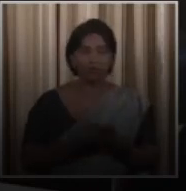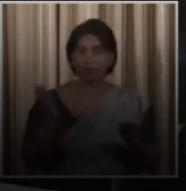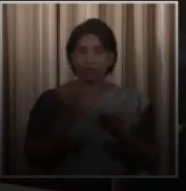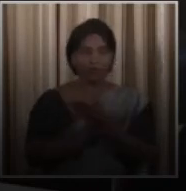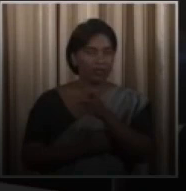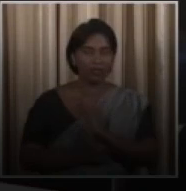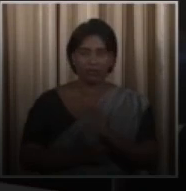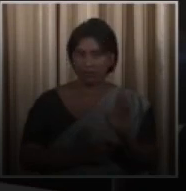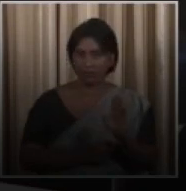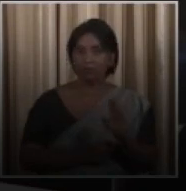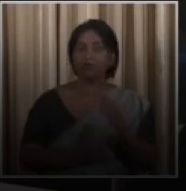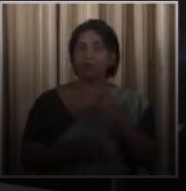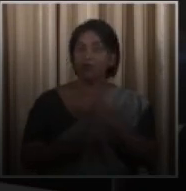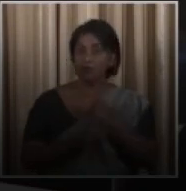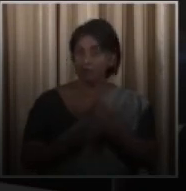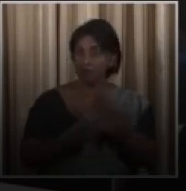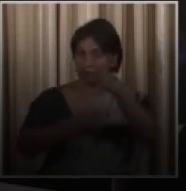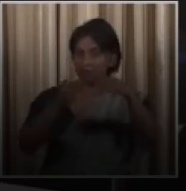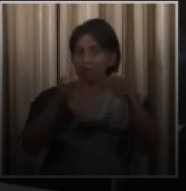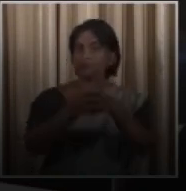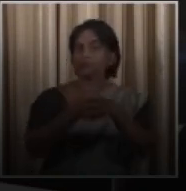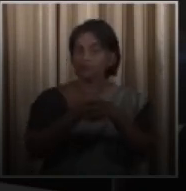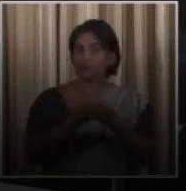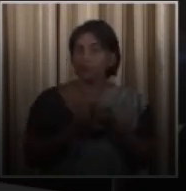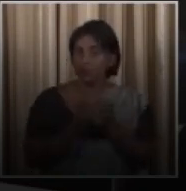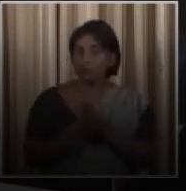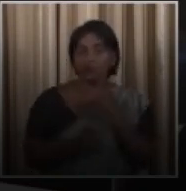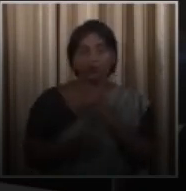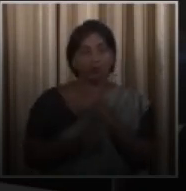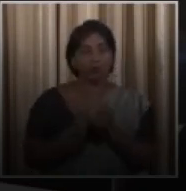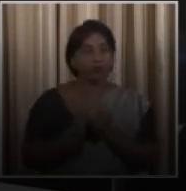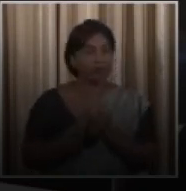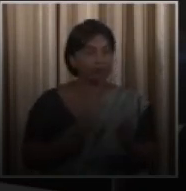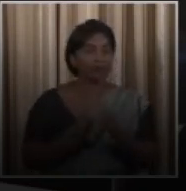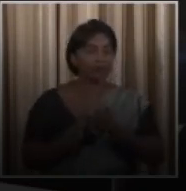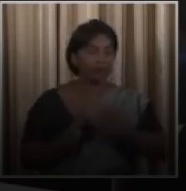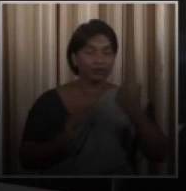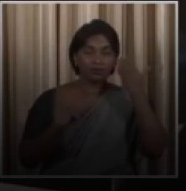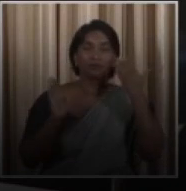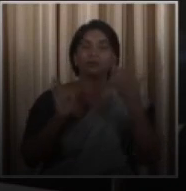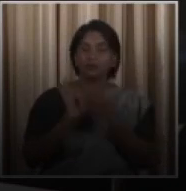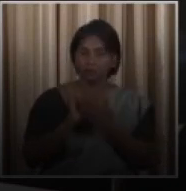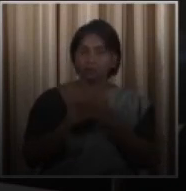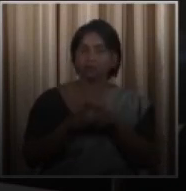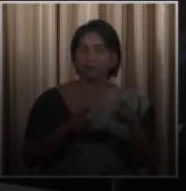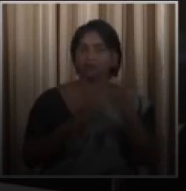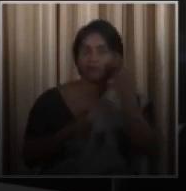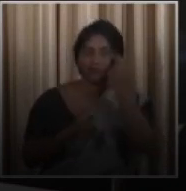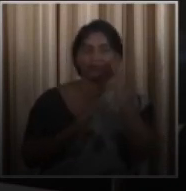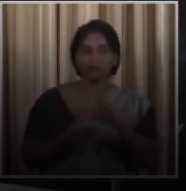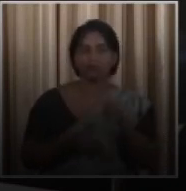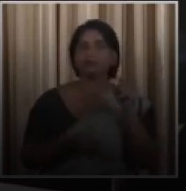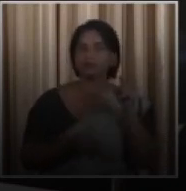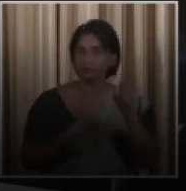nevey. ආණ්ඩු පක්ෂය තමන්ට රජයේ වැඩ කටයුතු ප්‍රමුඛතාව වේලා කටයුතු කළ යුතුයි කියන එක යටතේ ඉදිරිපත් කරන යෝජනාවක් කියන